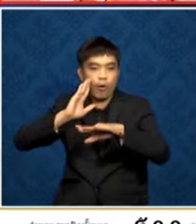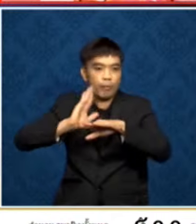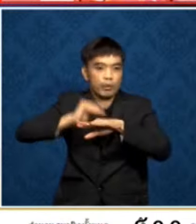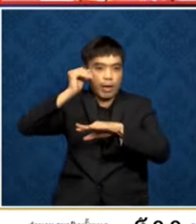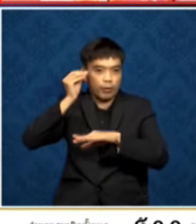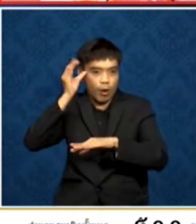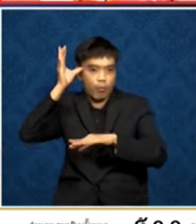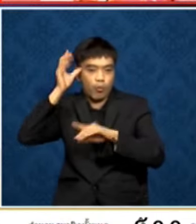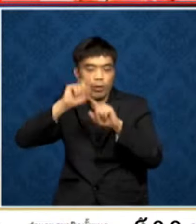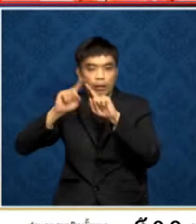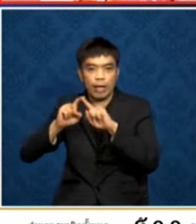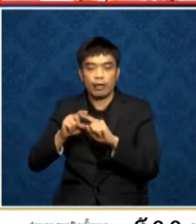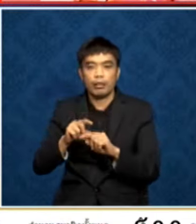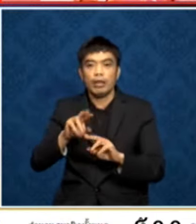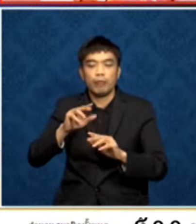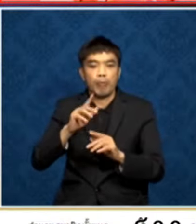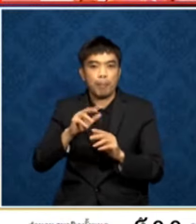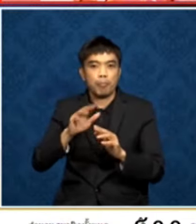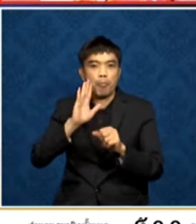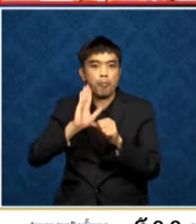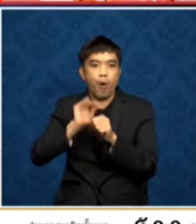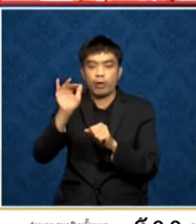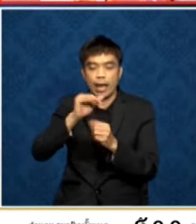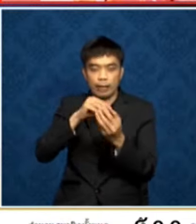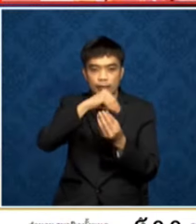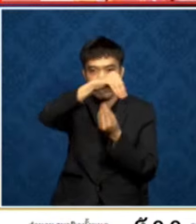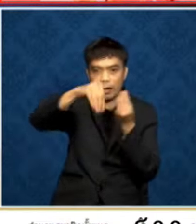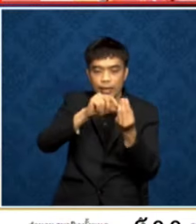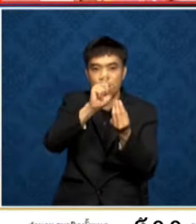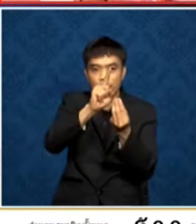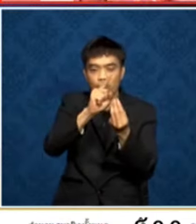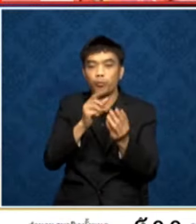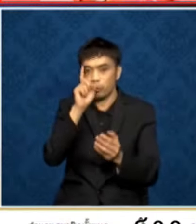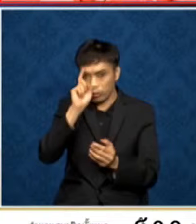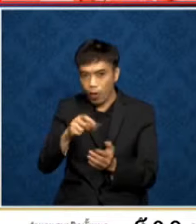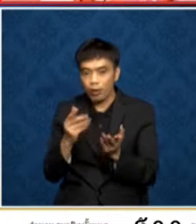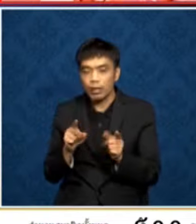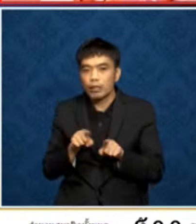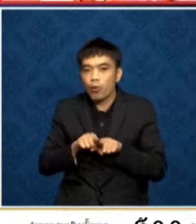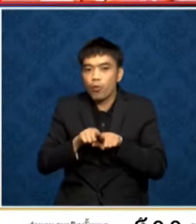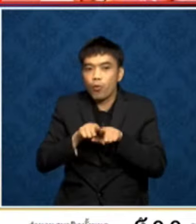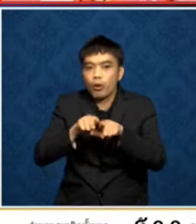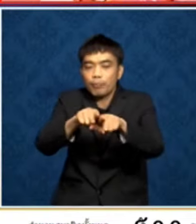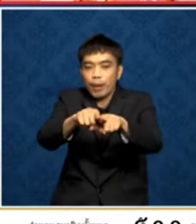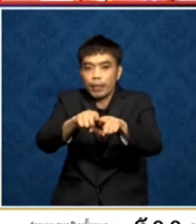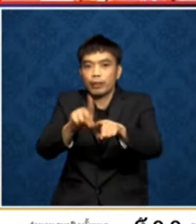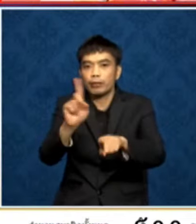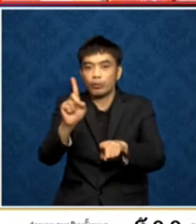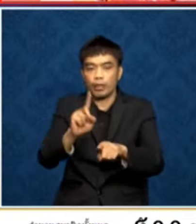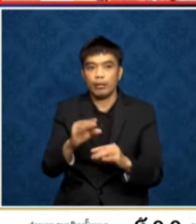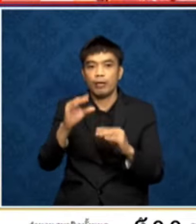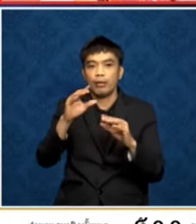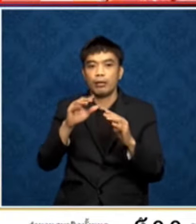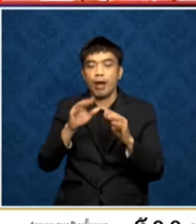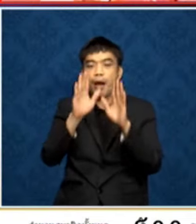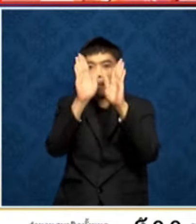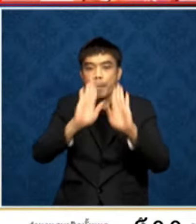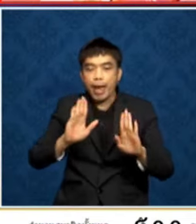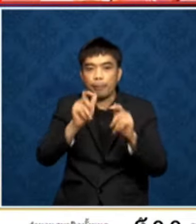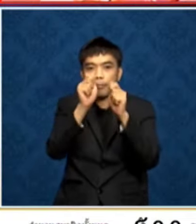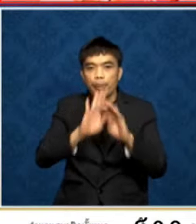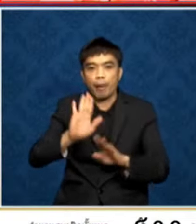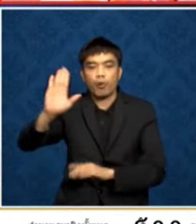เดียวอาจจะไม่พอที่จะส่งเสริมเศรษฐกิจค่ะดิฉันขอเสนอให้ทำควบคู่กันไปกับโมเดลของโซกสุชิ